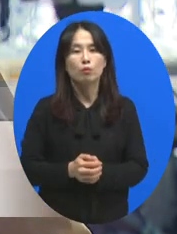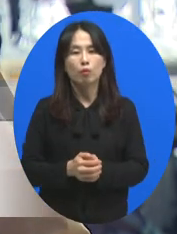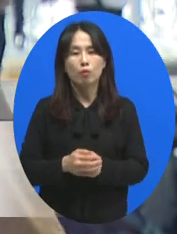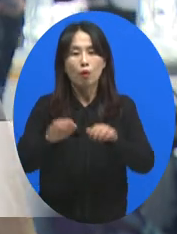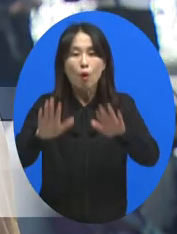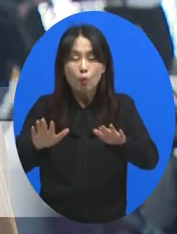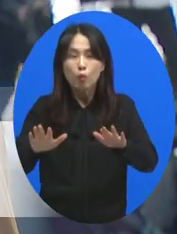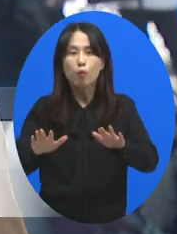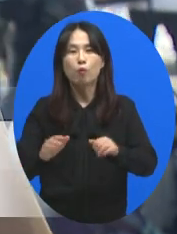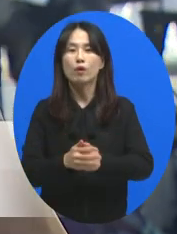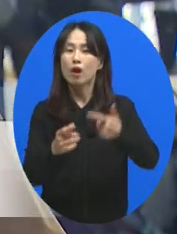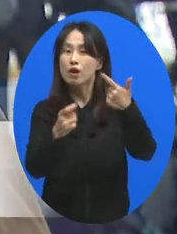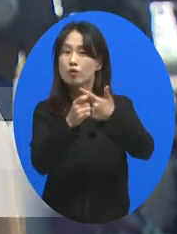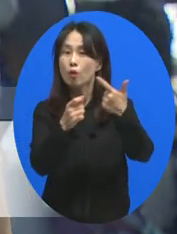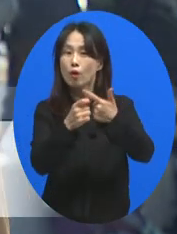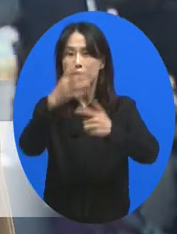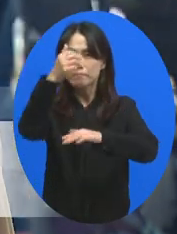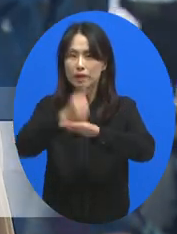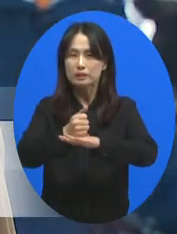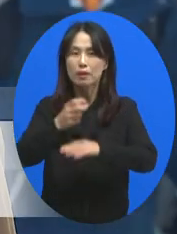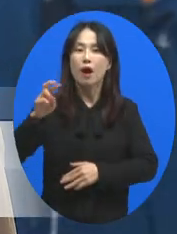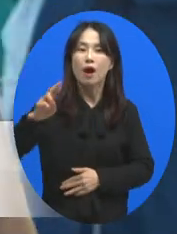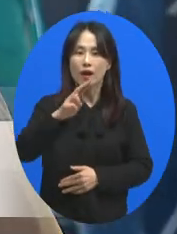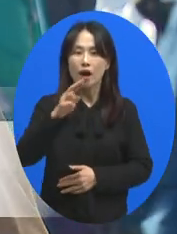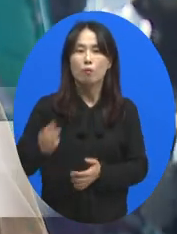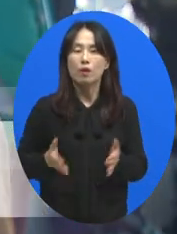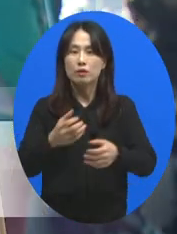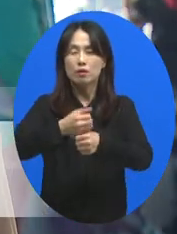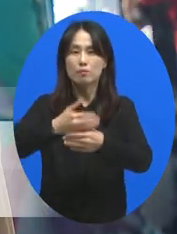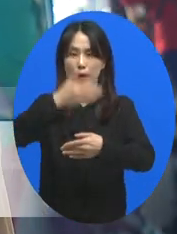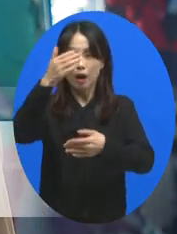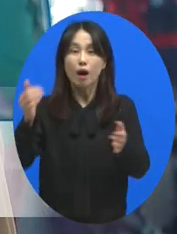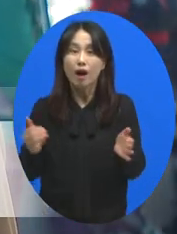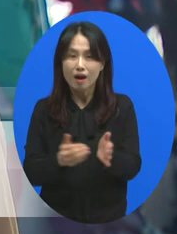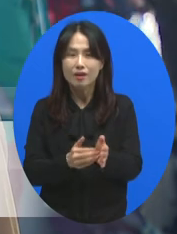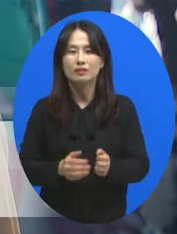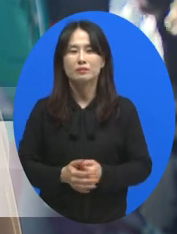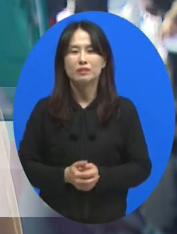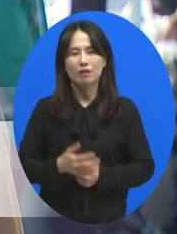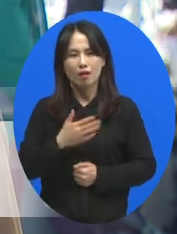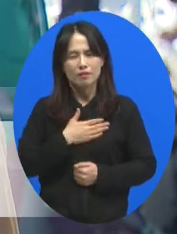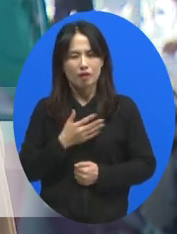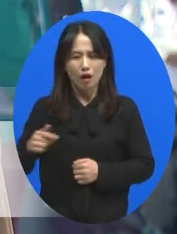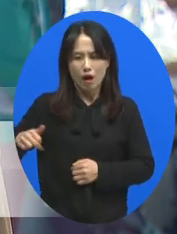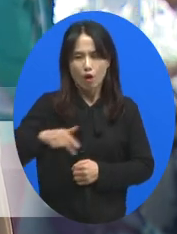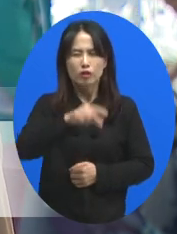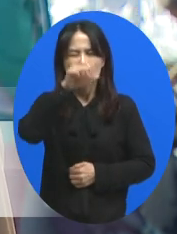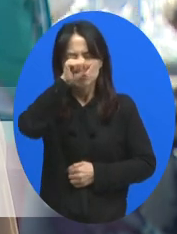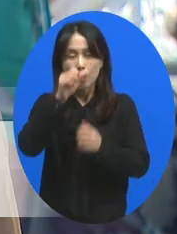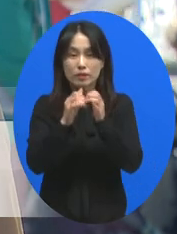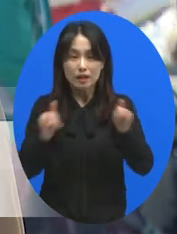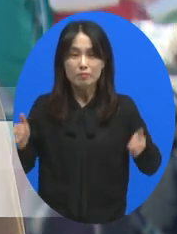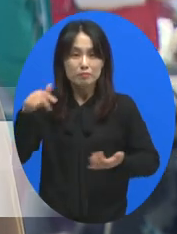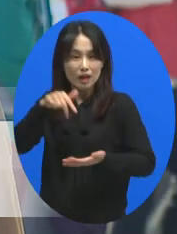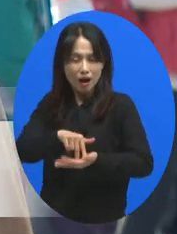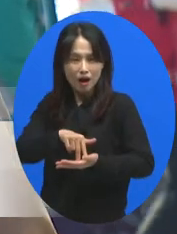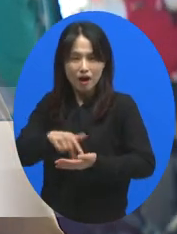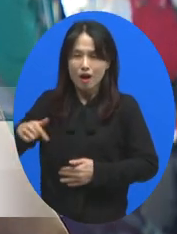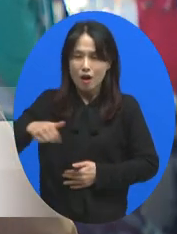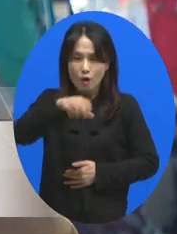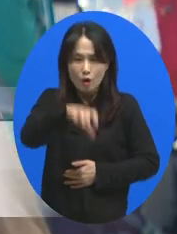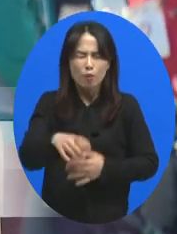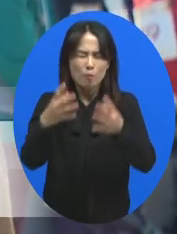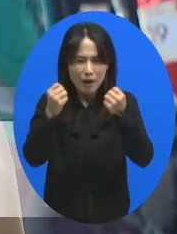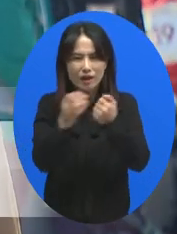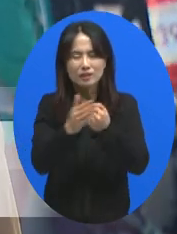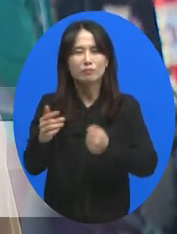올해 드디어 이제 그 경기 6대로에서 마지막인 강화길이 개통이 되었기 때문에 저같이 걷기 좋아하는 사람들은